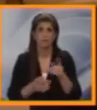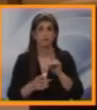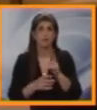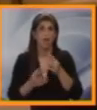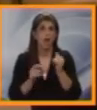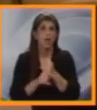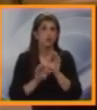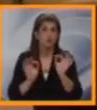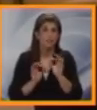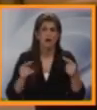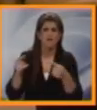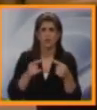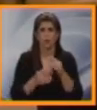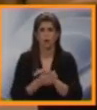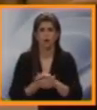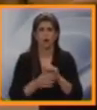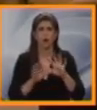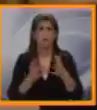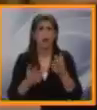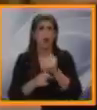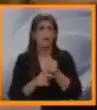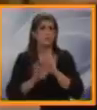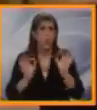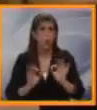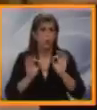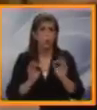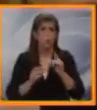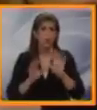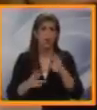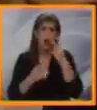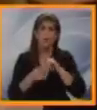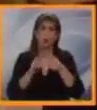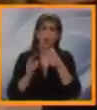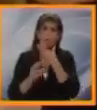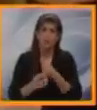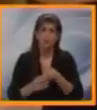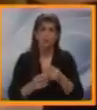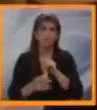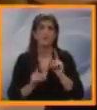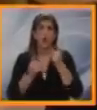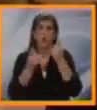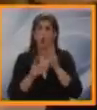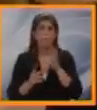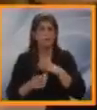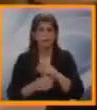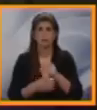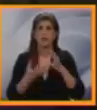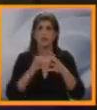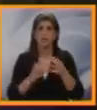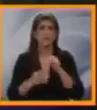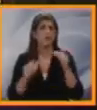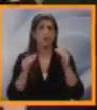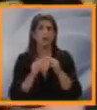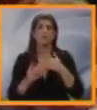קהילה? אף אחד לא ידע, שלא יקרה פה כלום, שהכל יראה נורא נורא יפה. אם קרה פה משהו, זה לא יפה. אין בן קיבוץ שלא מכיר